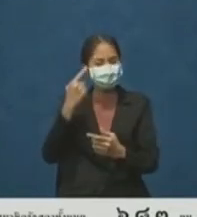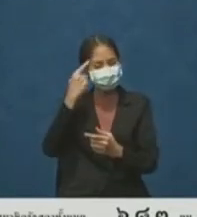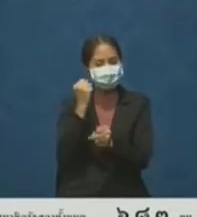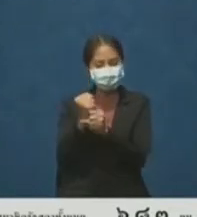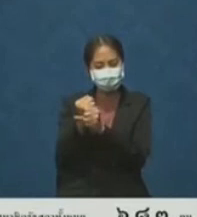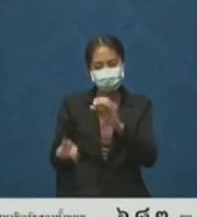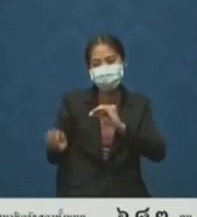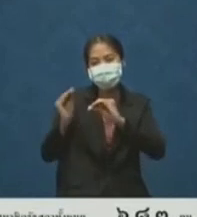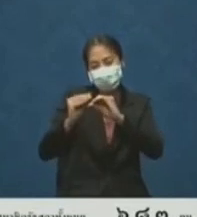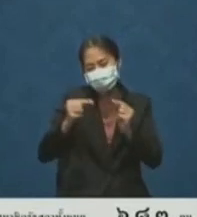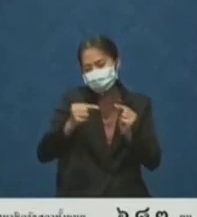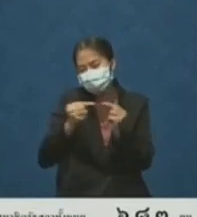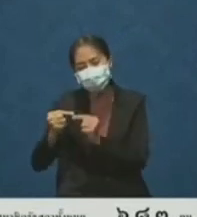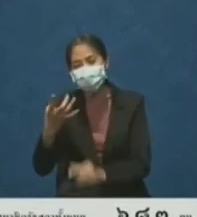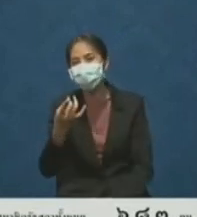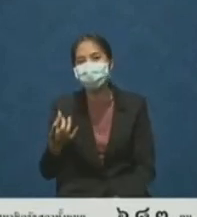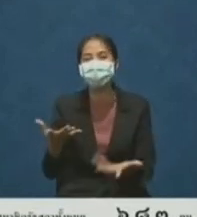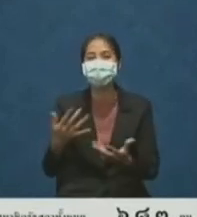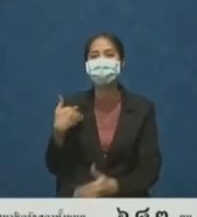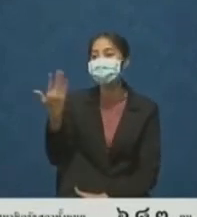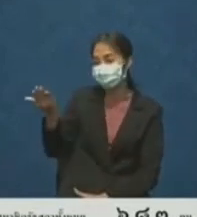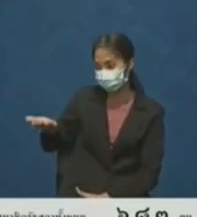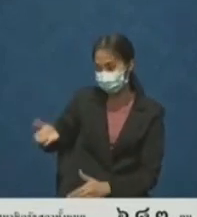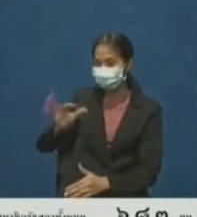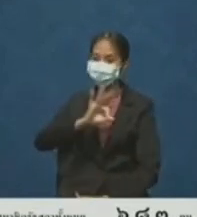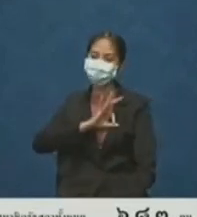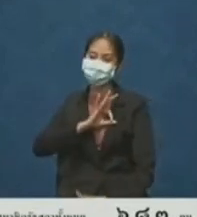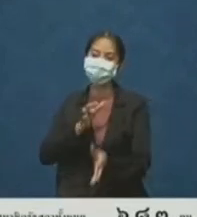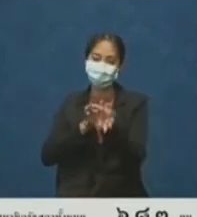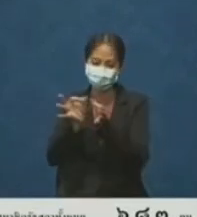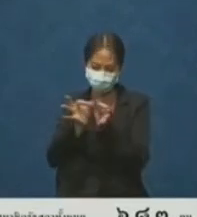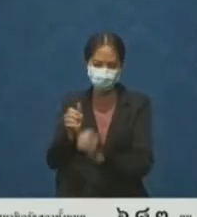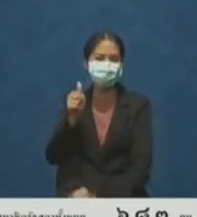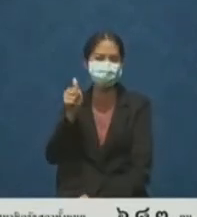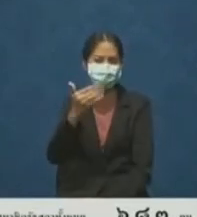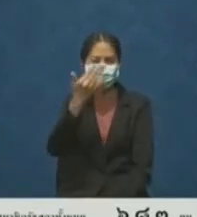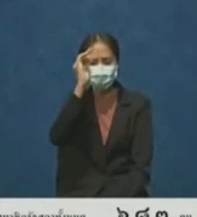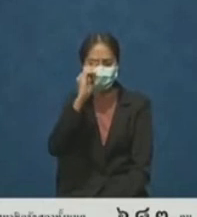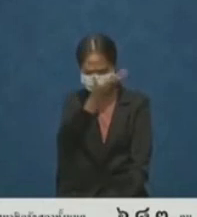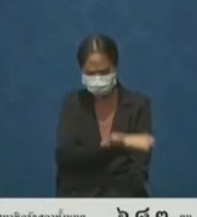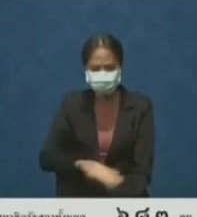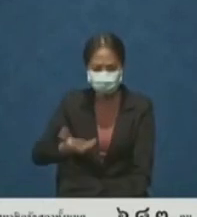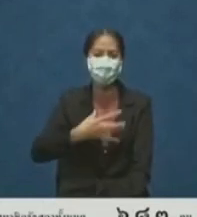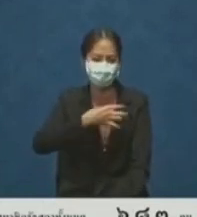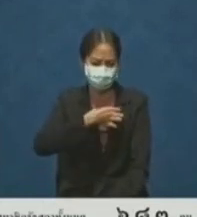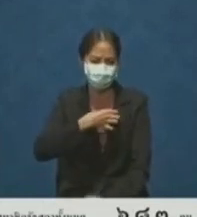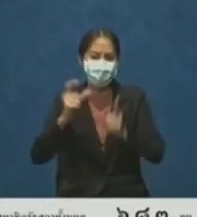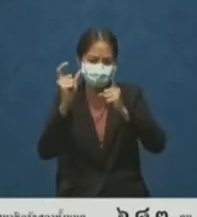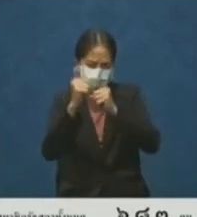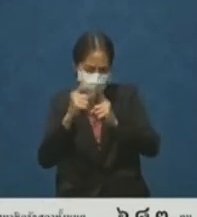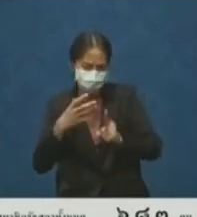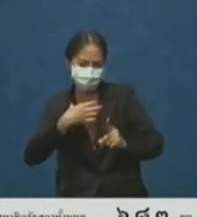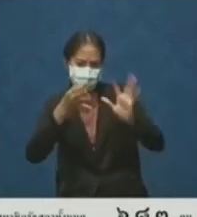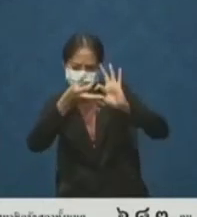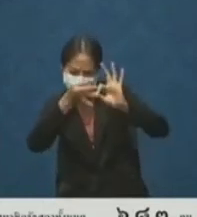ครับว่ามันจะต่อยอดอย่างไรท่านสมาชิกพูดเมื่อกี้ดีมากขอบพระคุณที่เข้าใจครับก็คือว่าทุกคนอยากได้ครับ